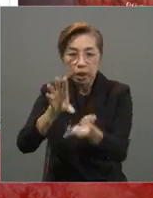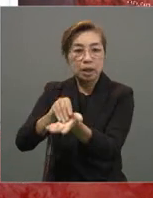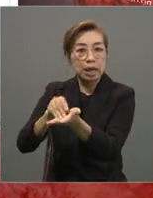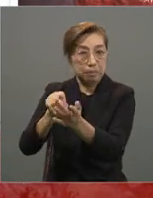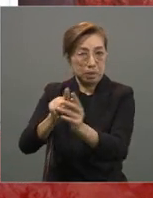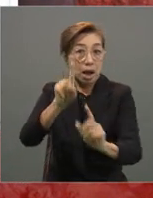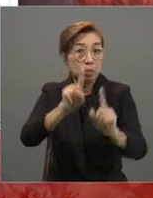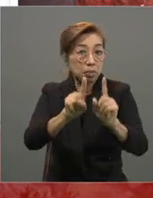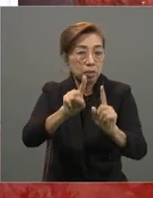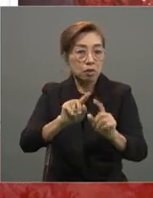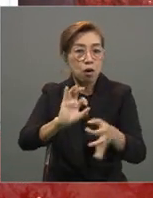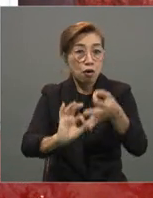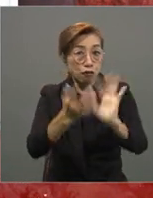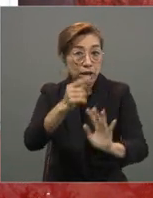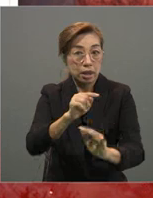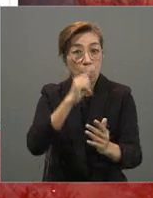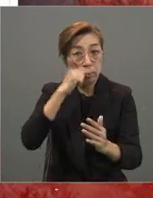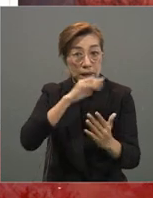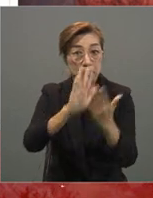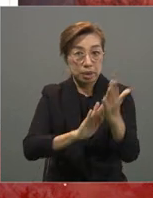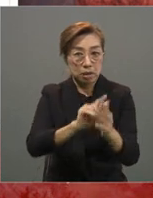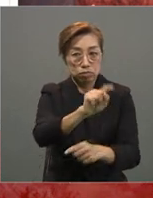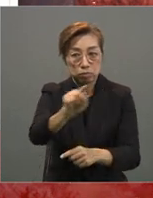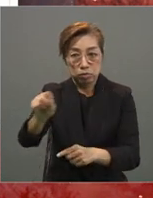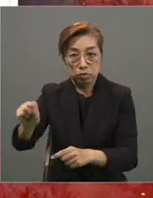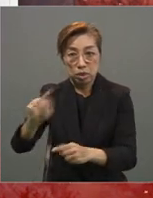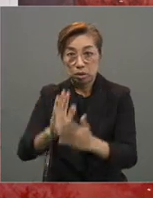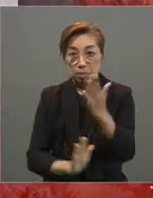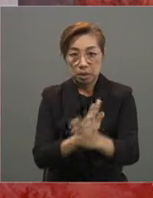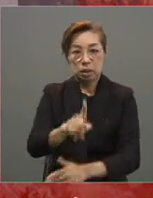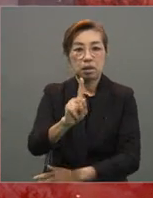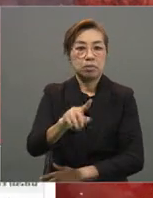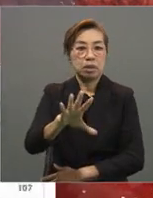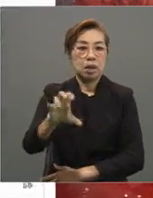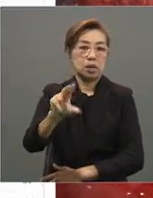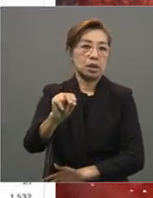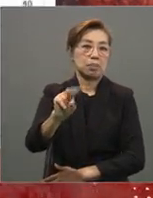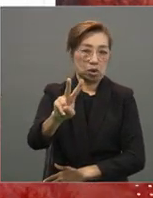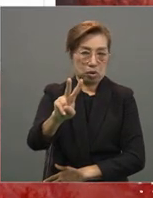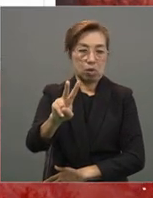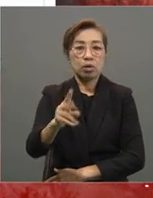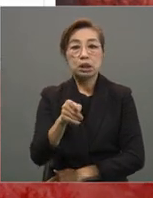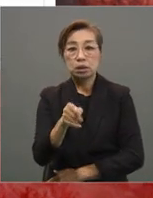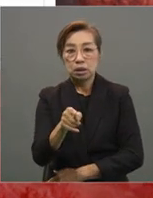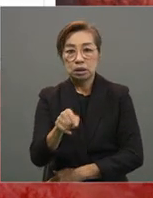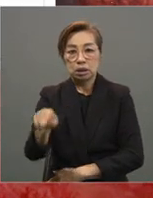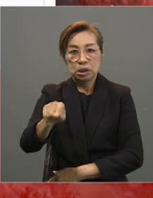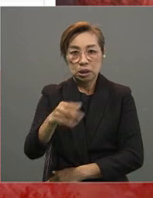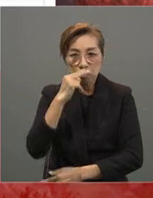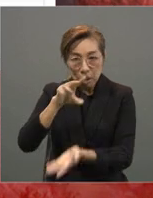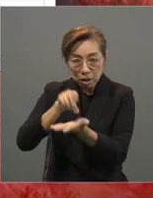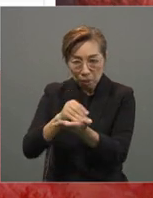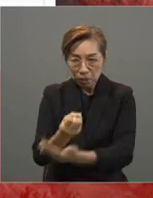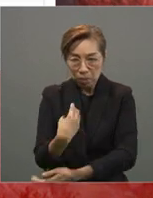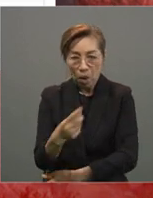ดาวเทียมค่ะก็พบว่าประเทศไทยมีจุดความร้อนทั้งประเทศ 132จุดซึ่งข้อมูลจากดาวเทียมยัง